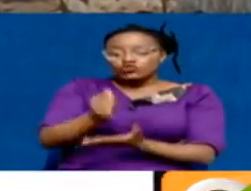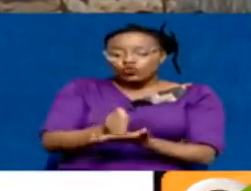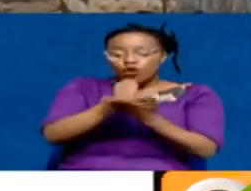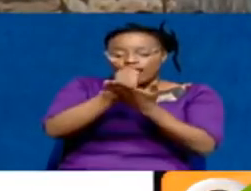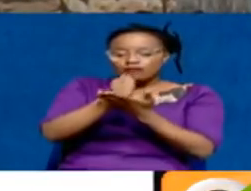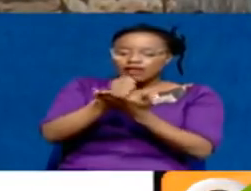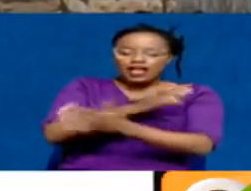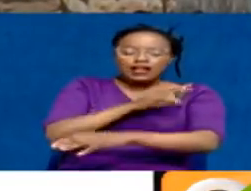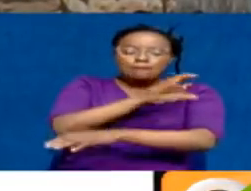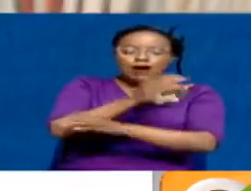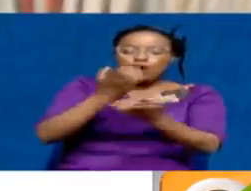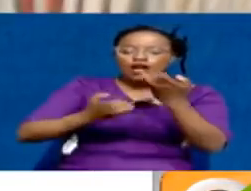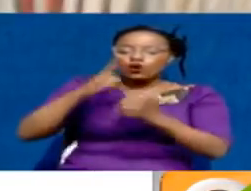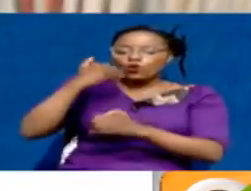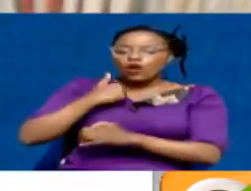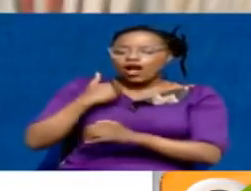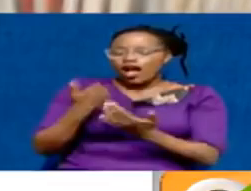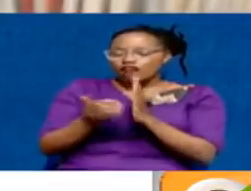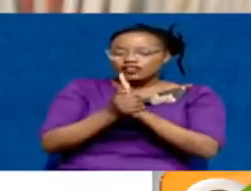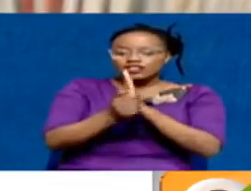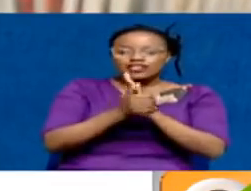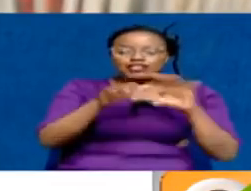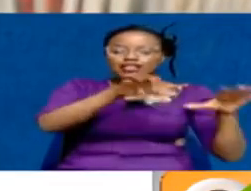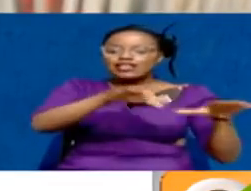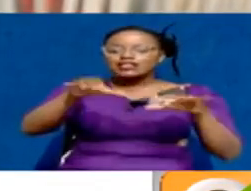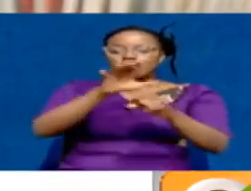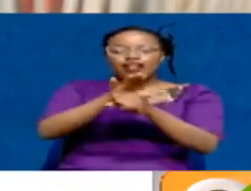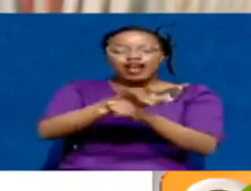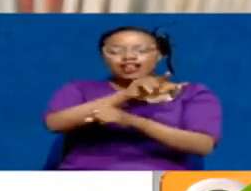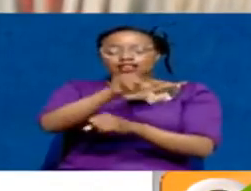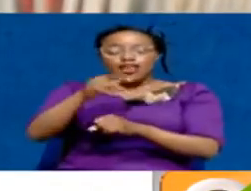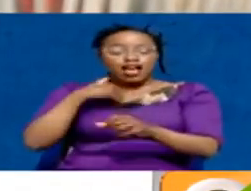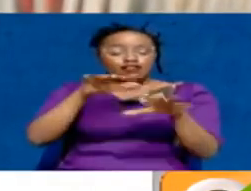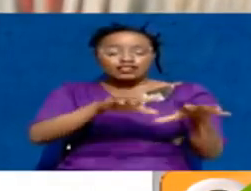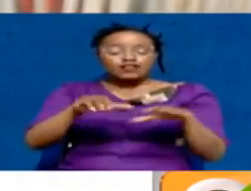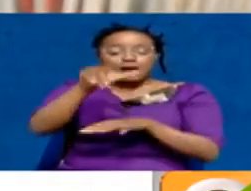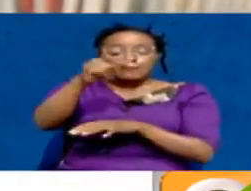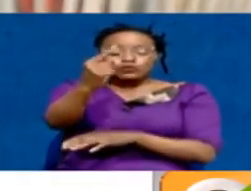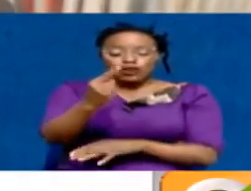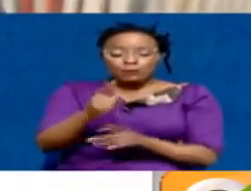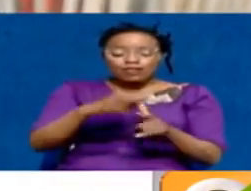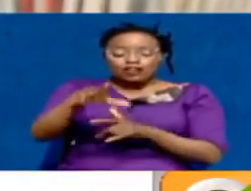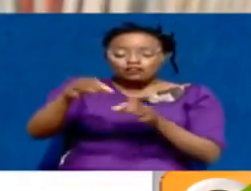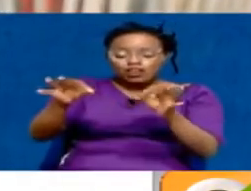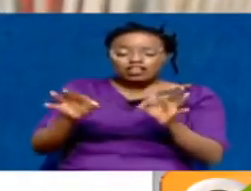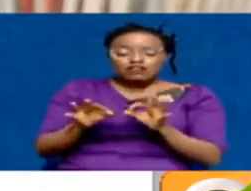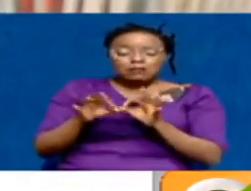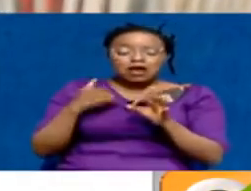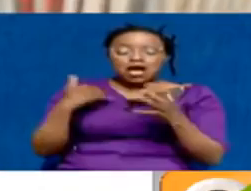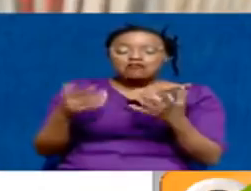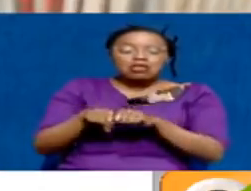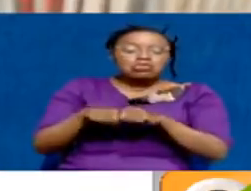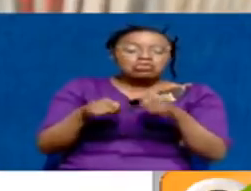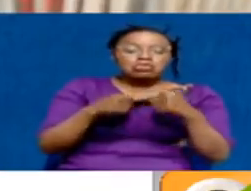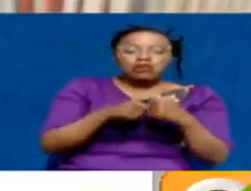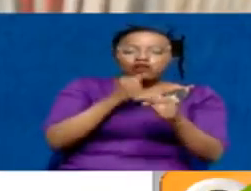kuwawezesha kiuchumi walio na taaluma. Wanaumia sana, wengi wanaumia sana. Mtu anakuja anapata familia yake imeporomoka,